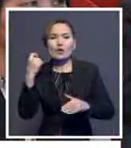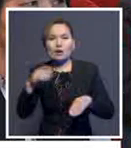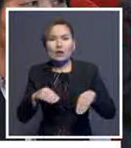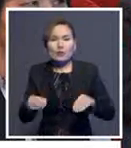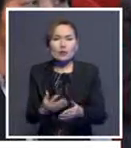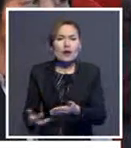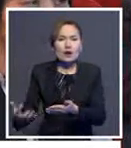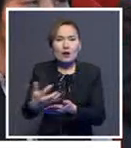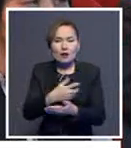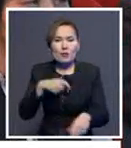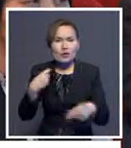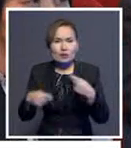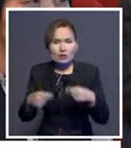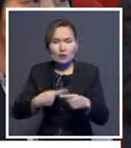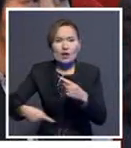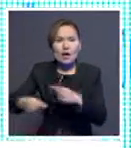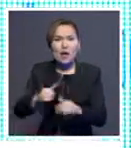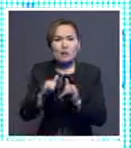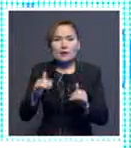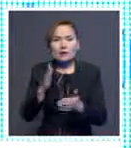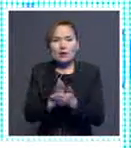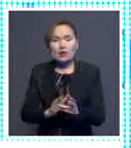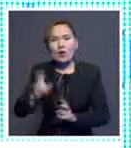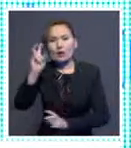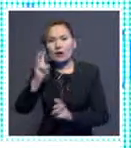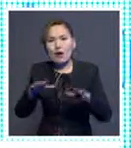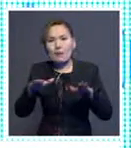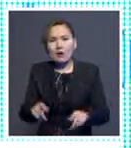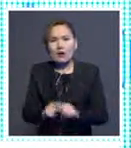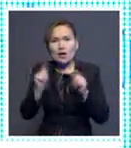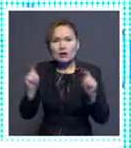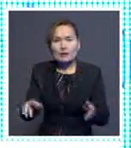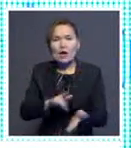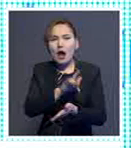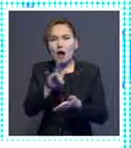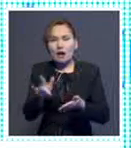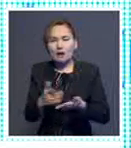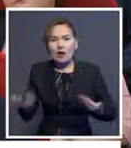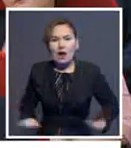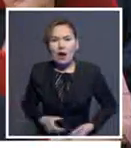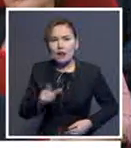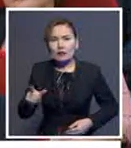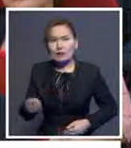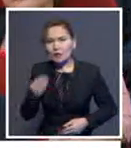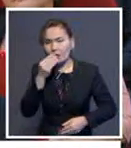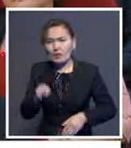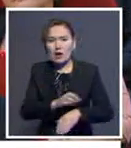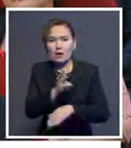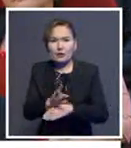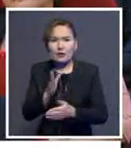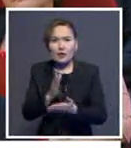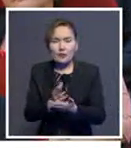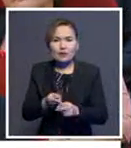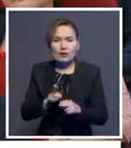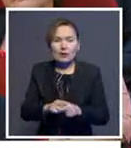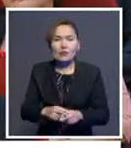шаруашылығы өнімдерін өндіруде де тұрақты өсім бар. Шаруашылықтар мен өндіріс орындары қала тұрғындарын азық-түлікпен қамтамасыз етіп отыр. Сондай-ақ